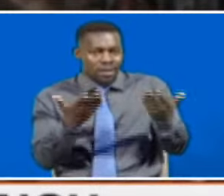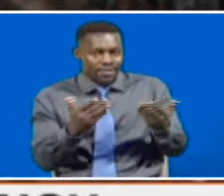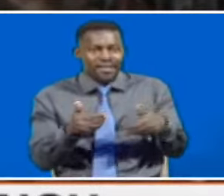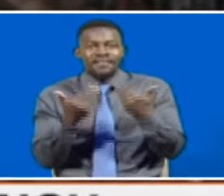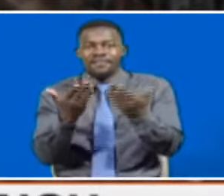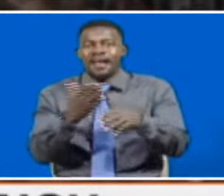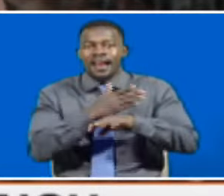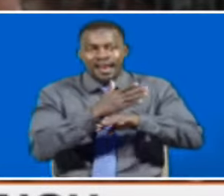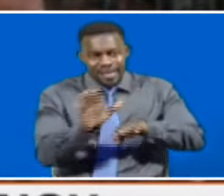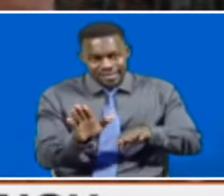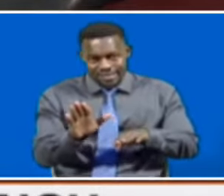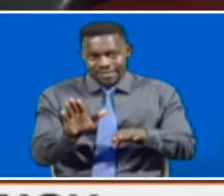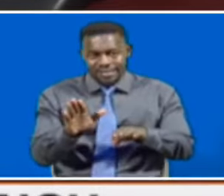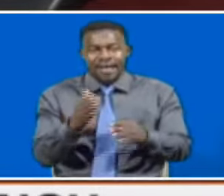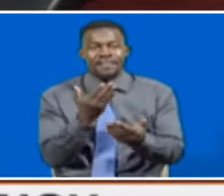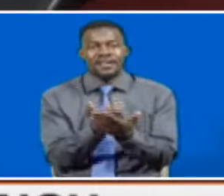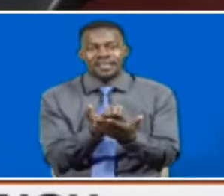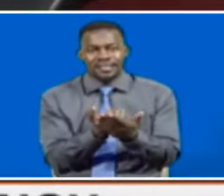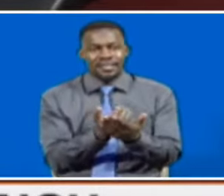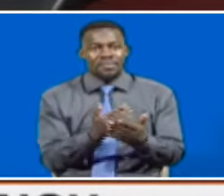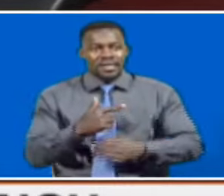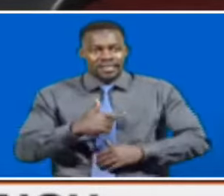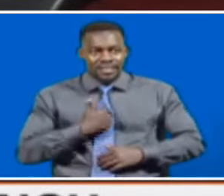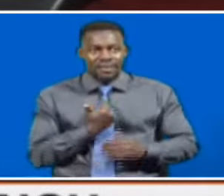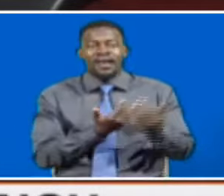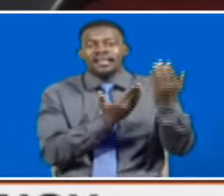kuchelewa. I expected a write up